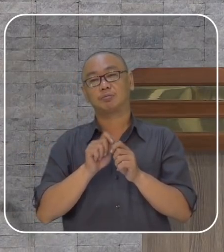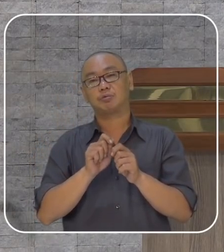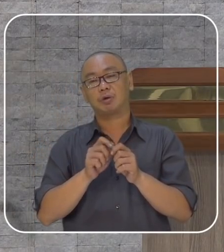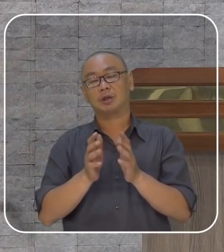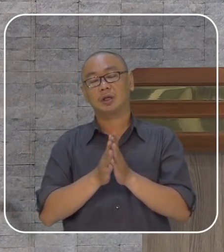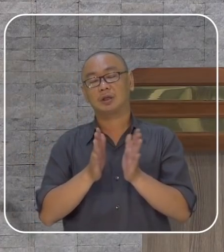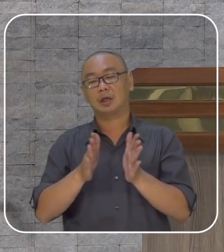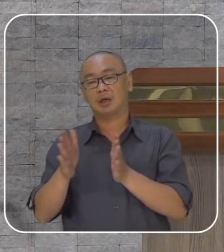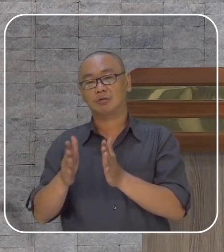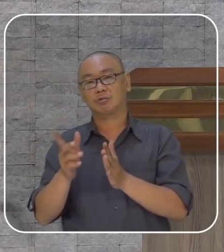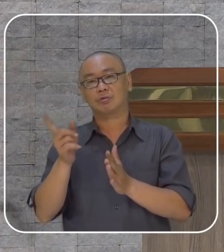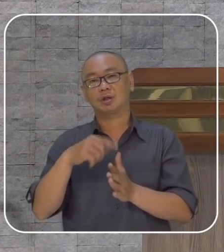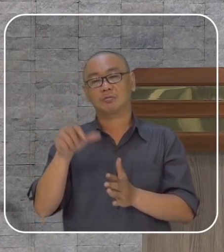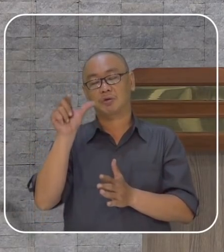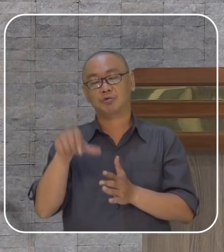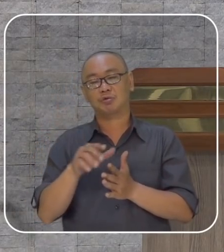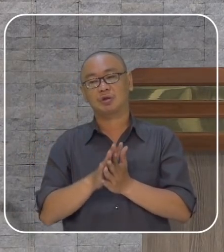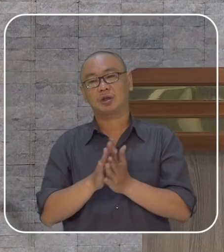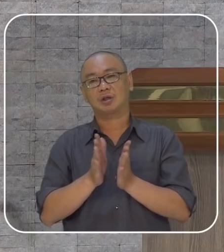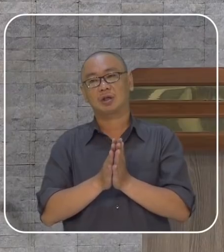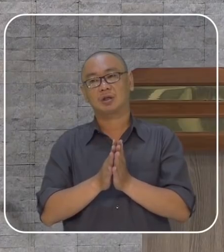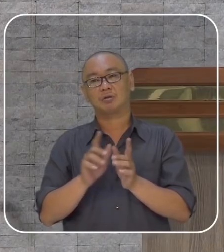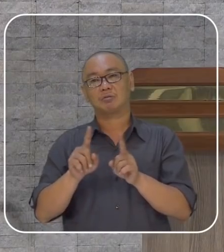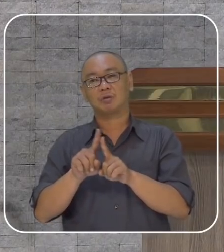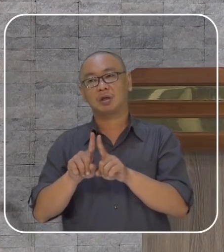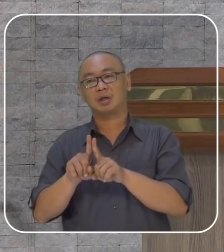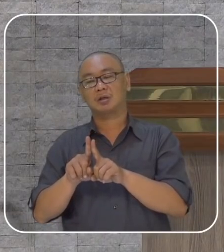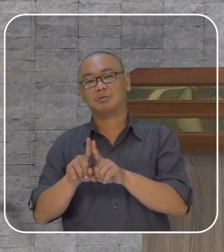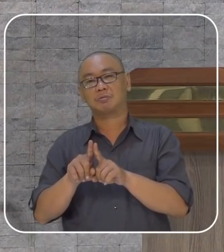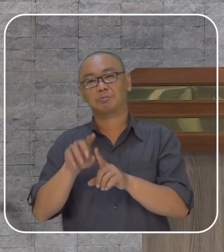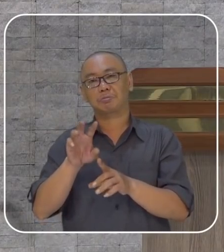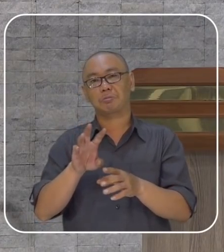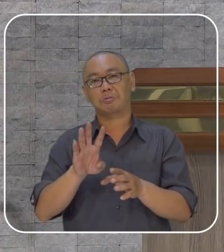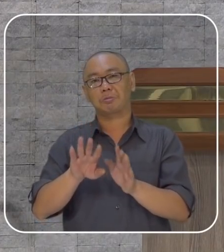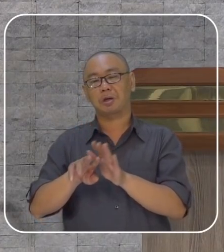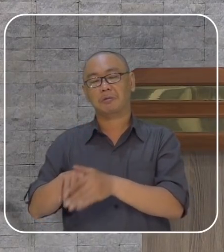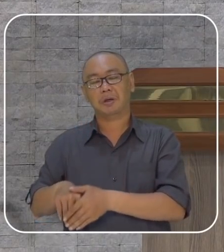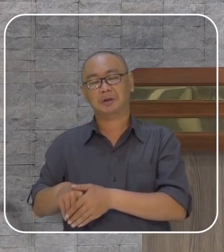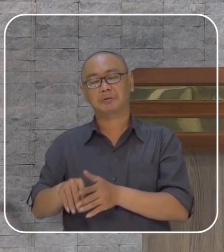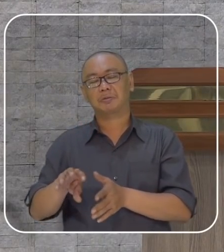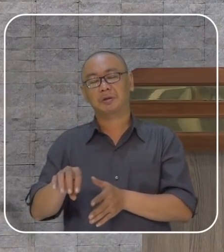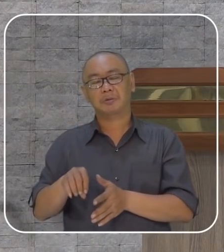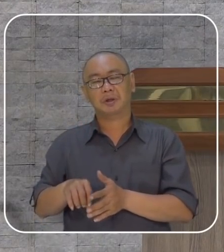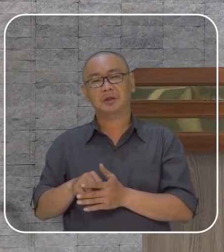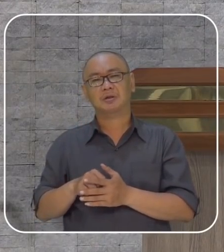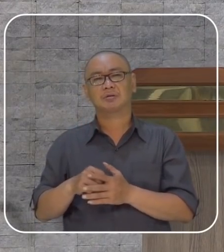oleh manusia yang dibarengi dengan perampasan terselubung terhadap